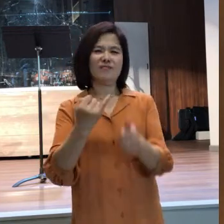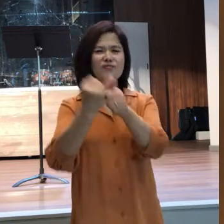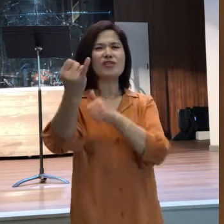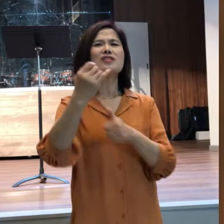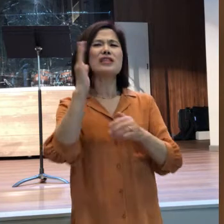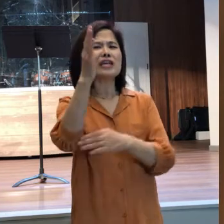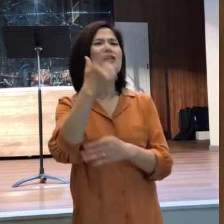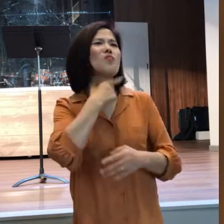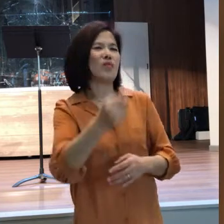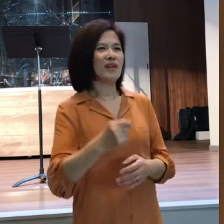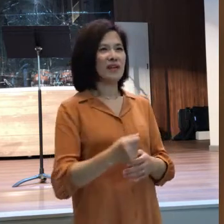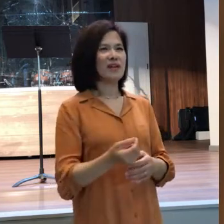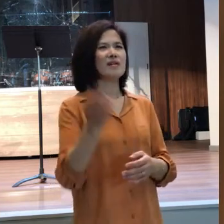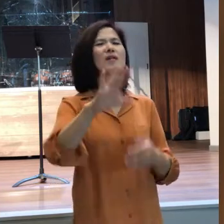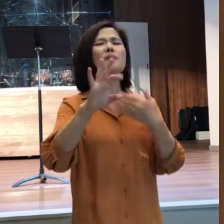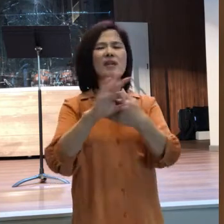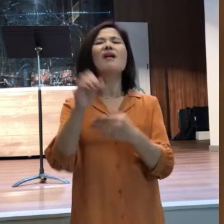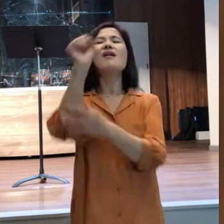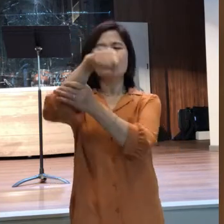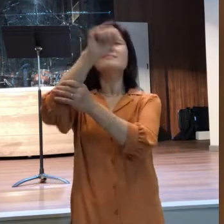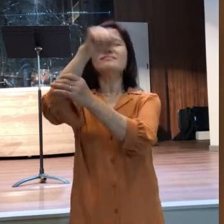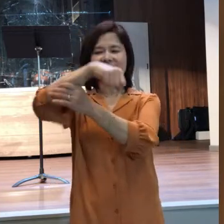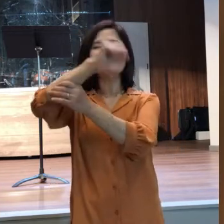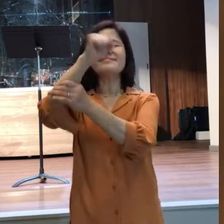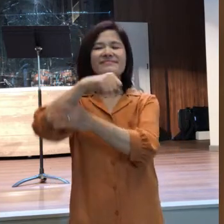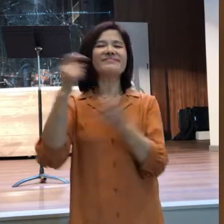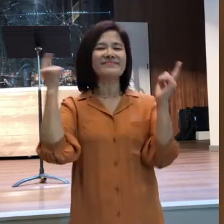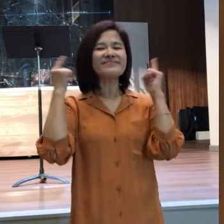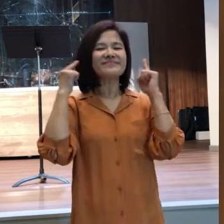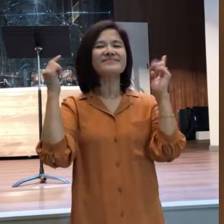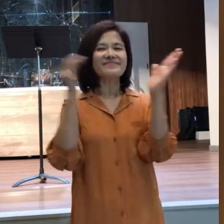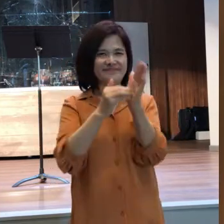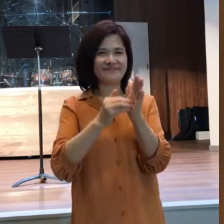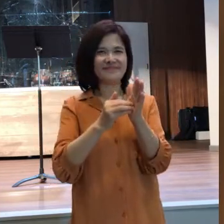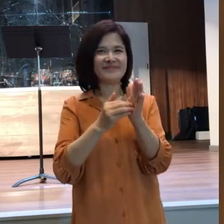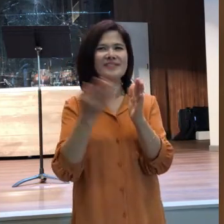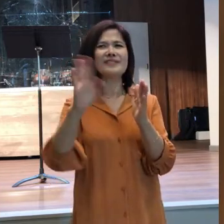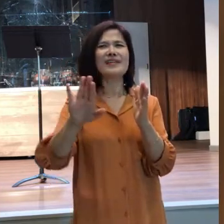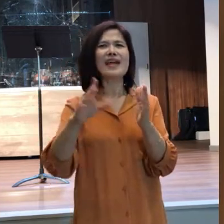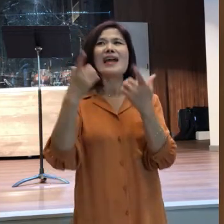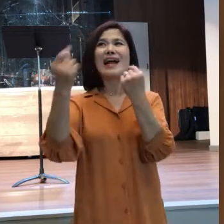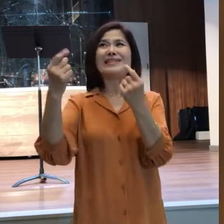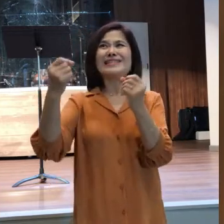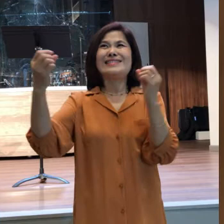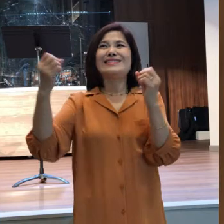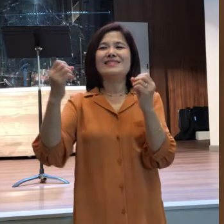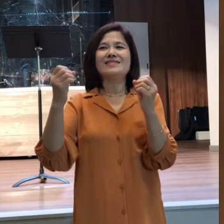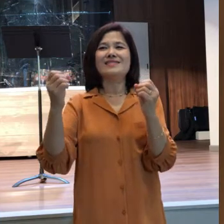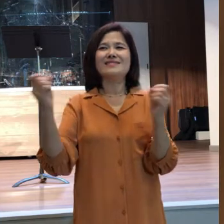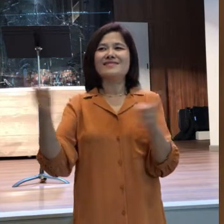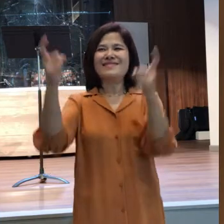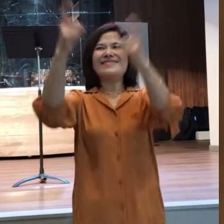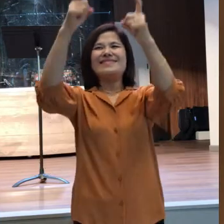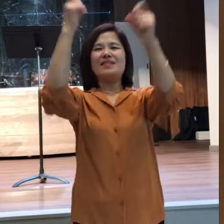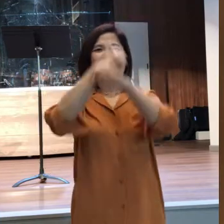얘기를. 그러면 그렇구나. 그러면 되는 거예요. 근데 거기서 같이 욕하면 나중에 싸움 났을